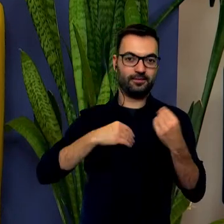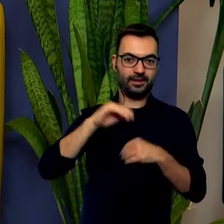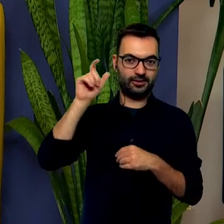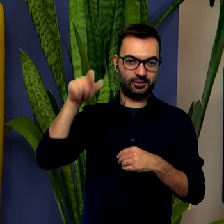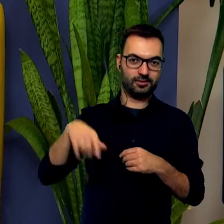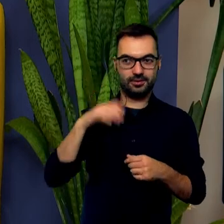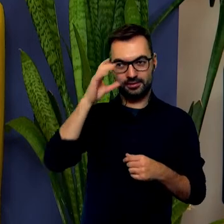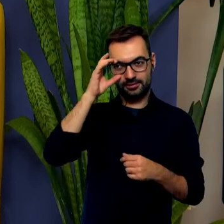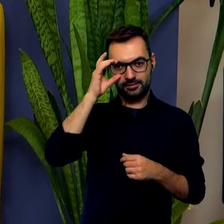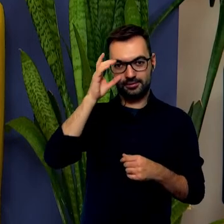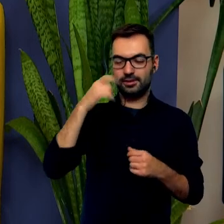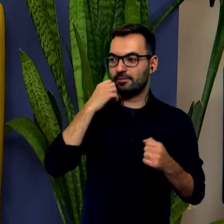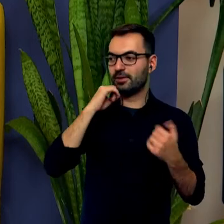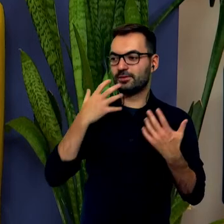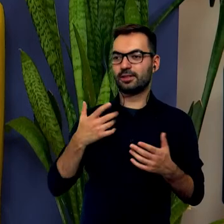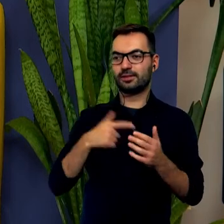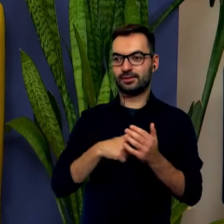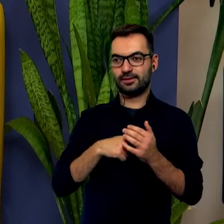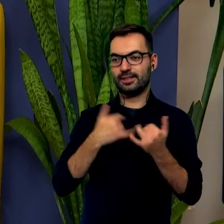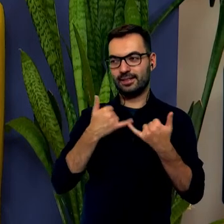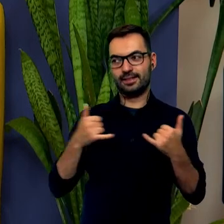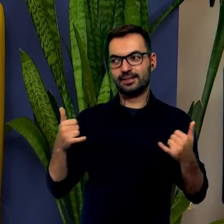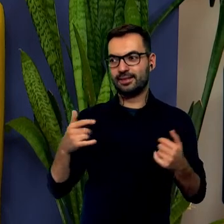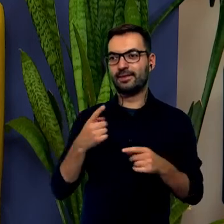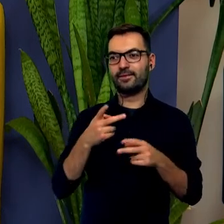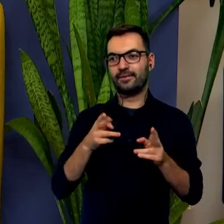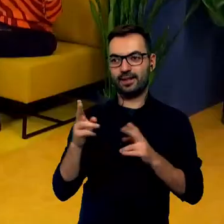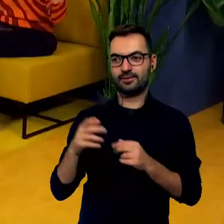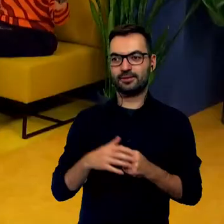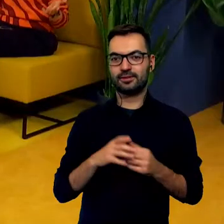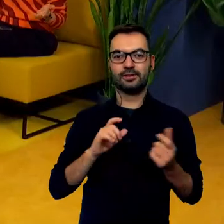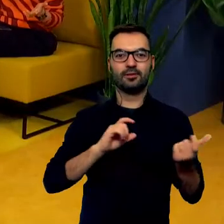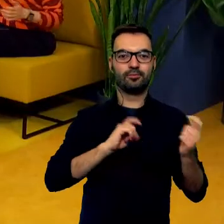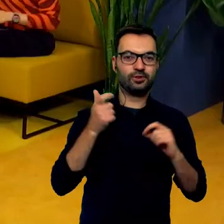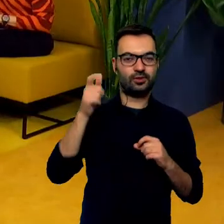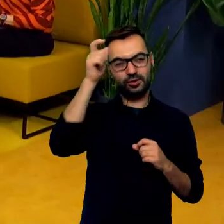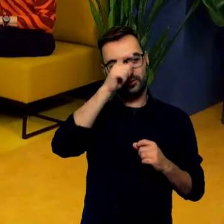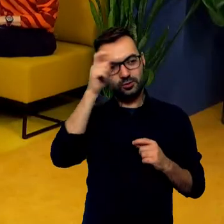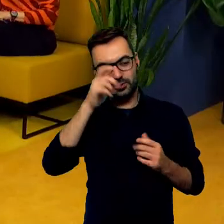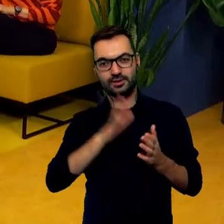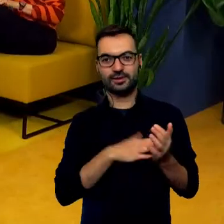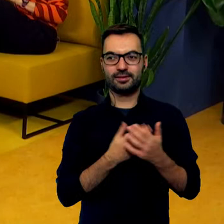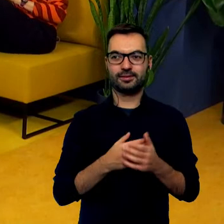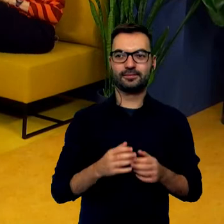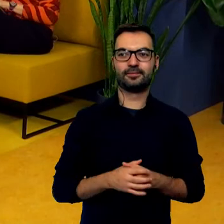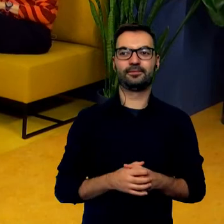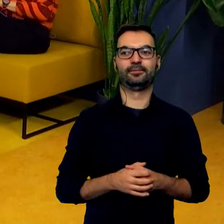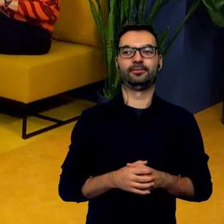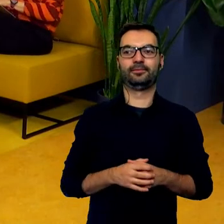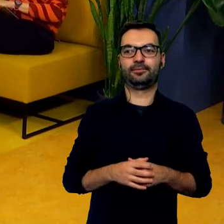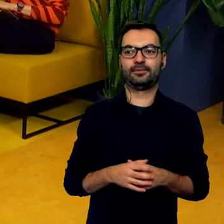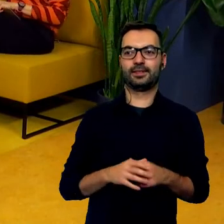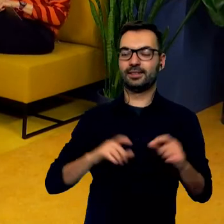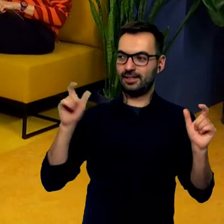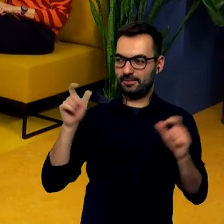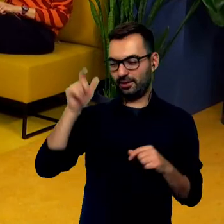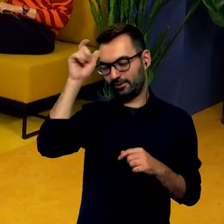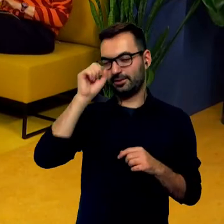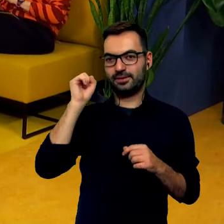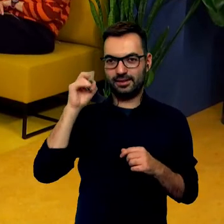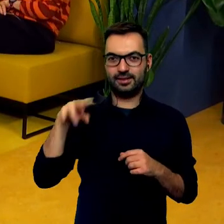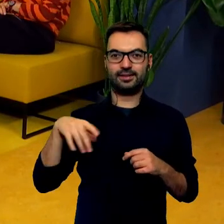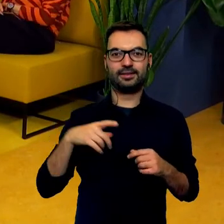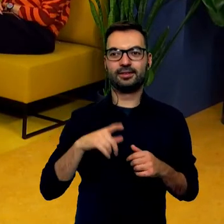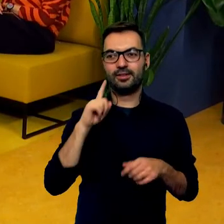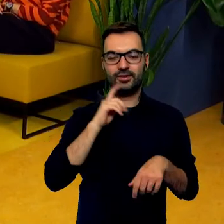więcej o Dawidzie Ogrodniku. Ja bardzo chciałem, żeby były te fragmenty, że lubię krem brulé. Na przykład tak, impreza w Turcji była,